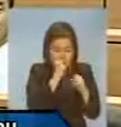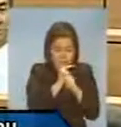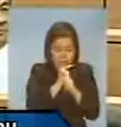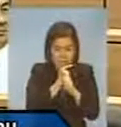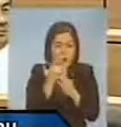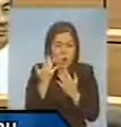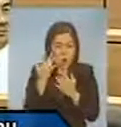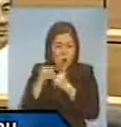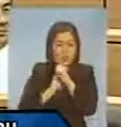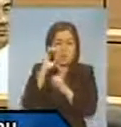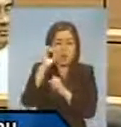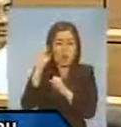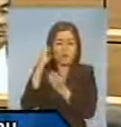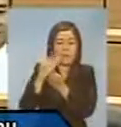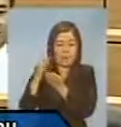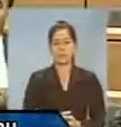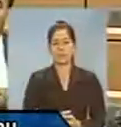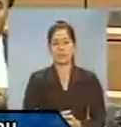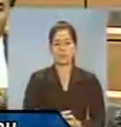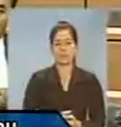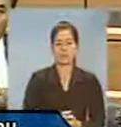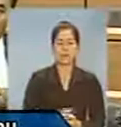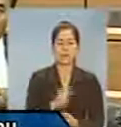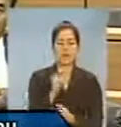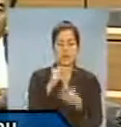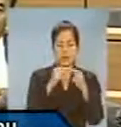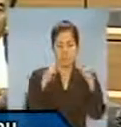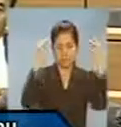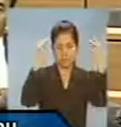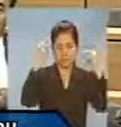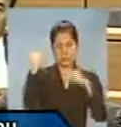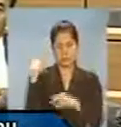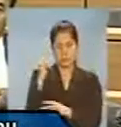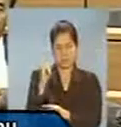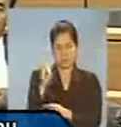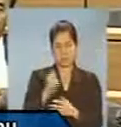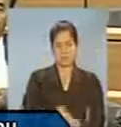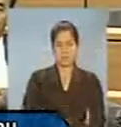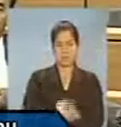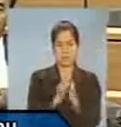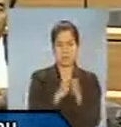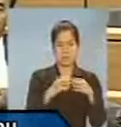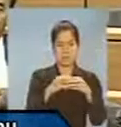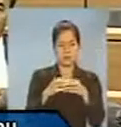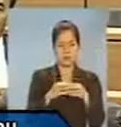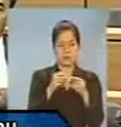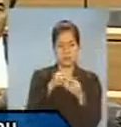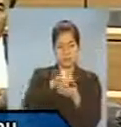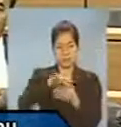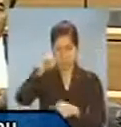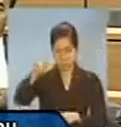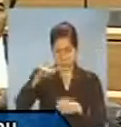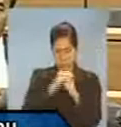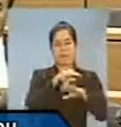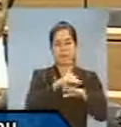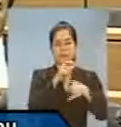าครับเขียนแปะข้างฝาไว้นะครับนางสาวยิ่งลักษณ์ชินวัตรนายกรัฐมนตรีและคณะเดินทางเยือนสาธารณรัฐประชาชนจีนอย่